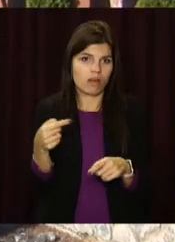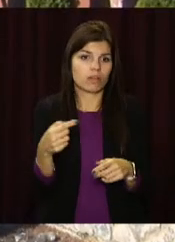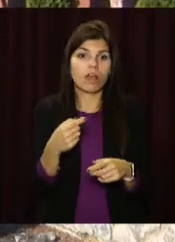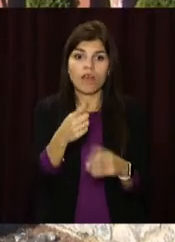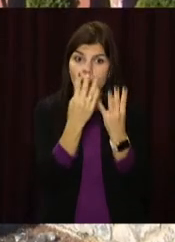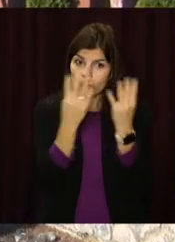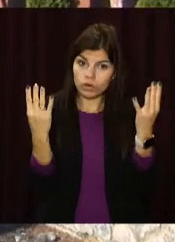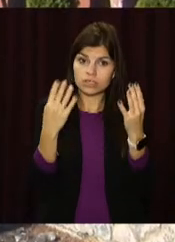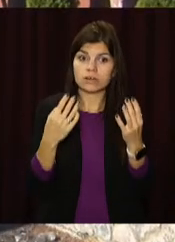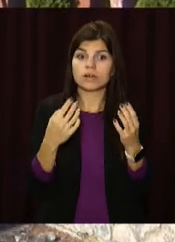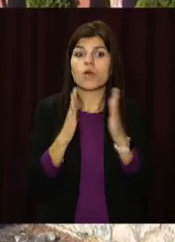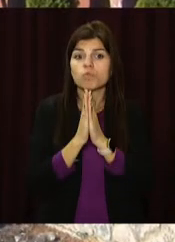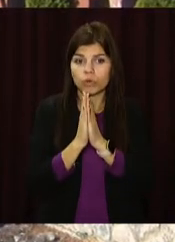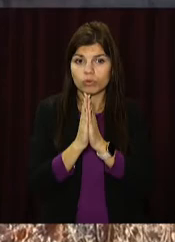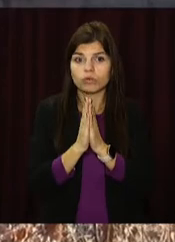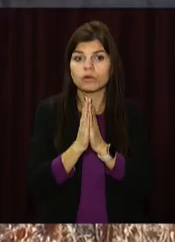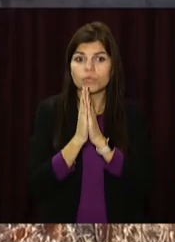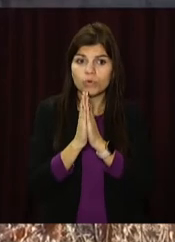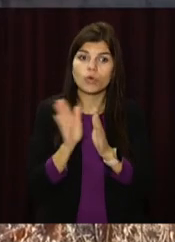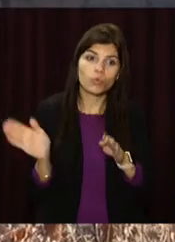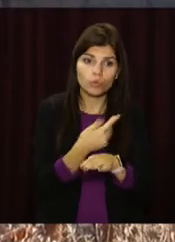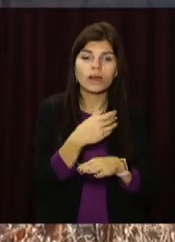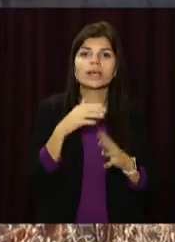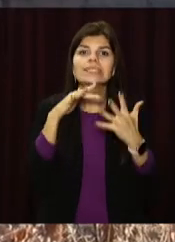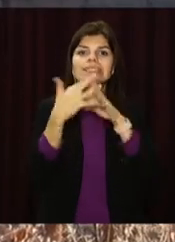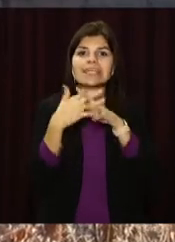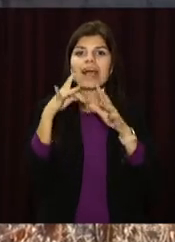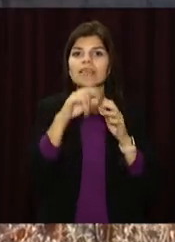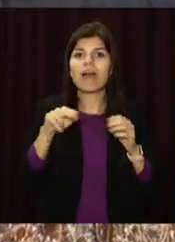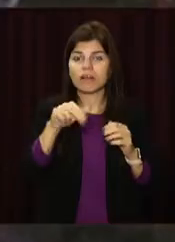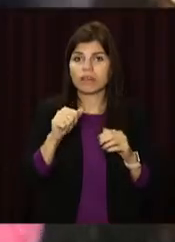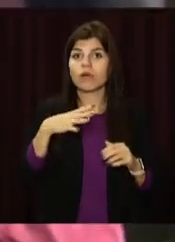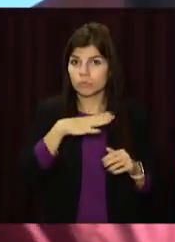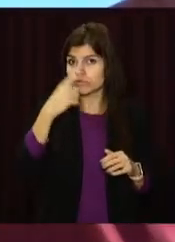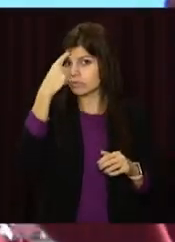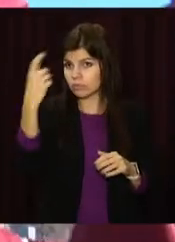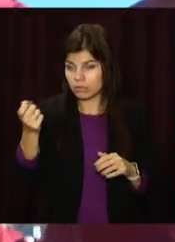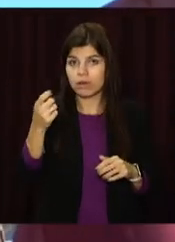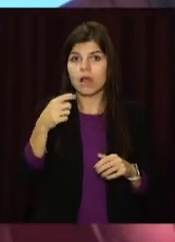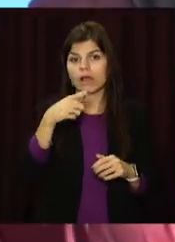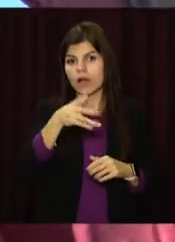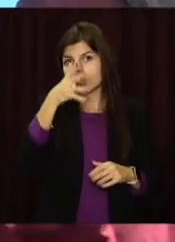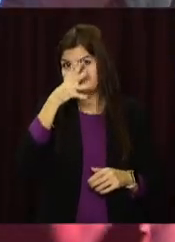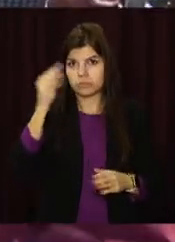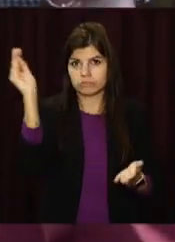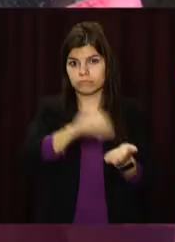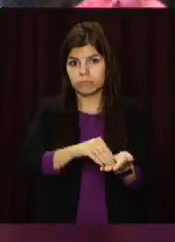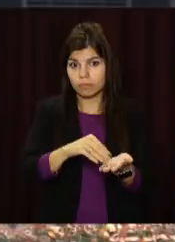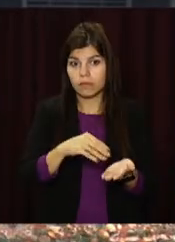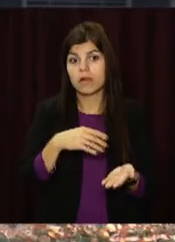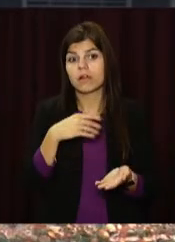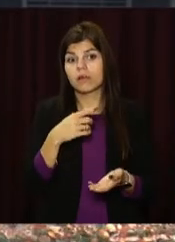та огорожі місцевих просили не раз. Сільрада неодноразово попереджала власників. Неузгоджені об'єкти демонтуватимуть.